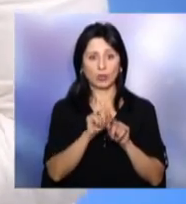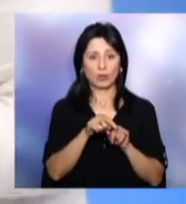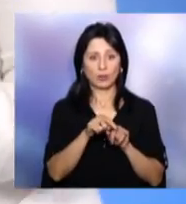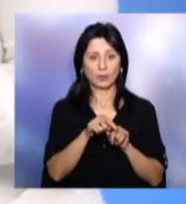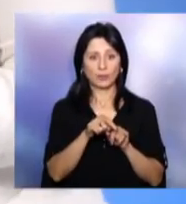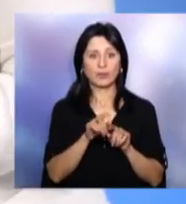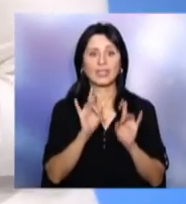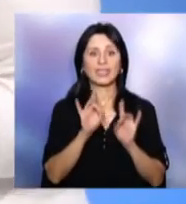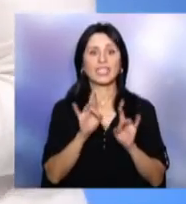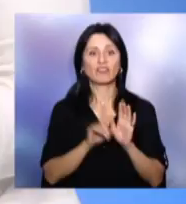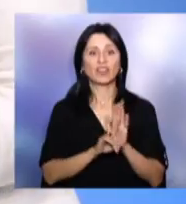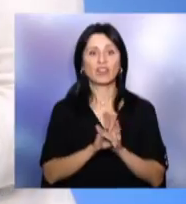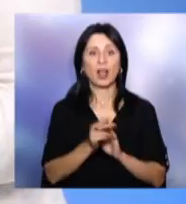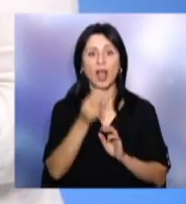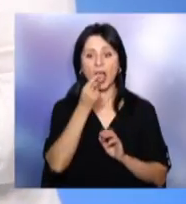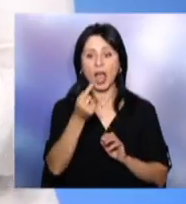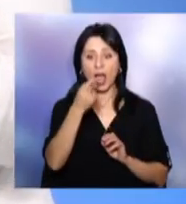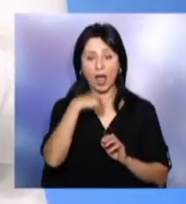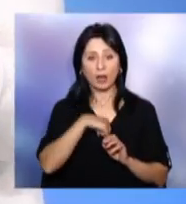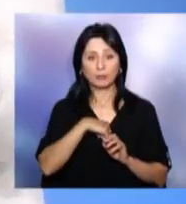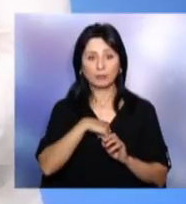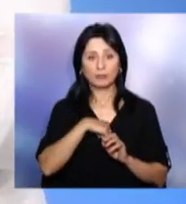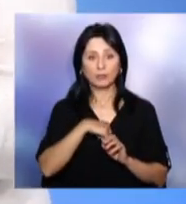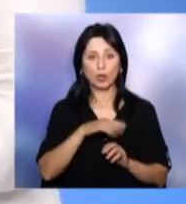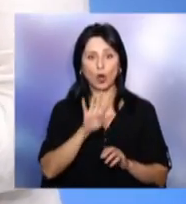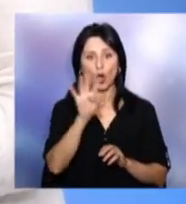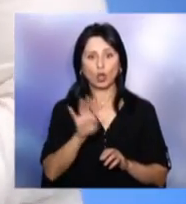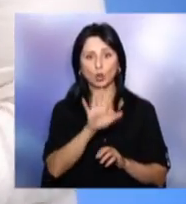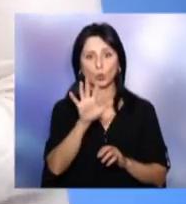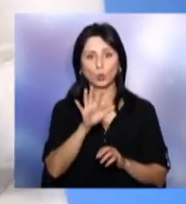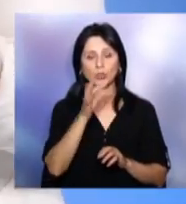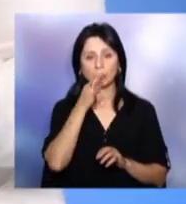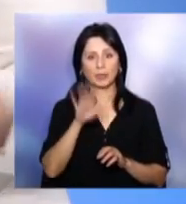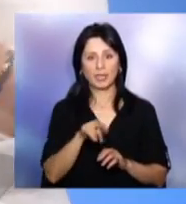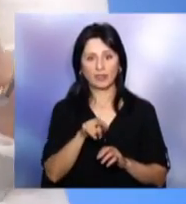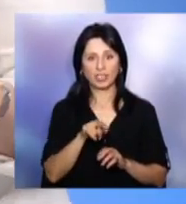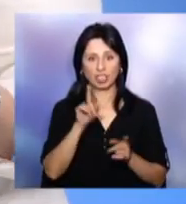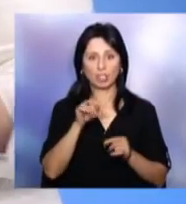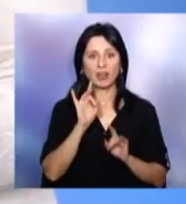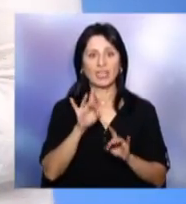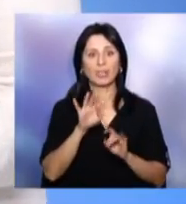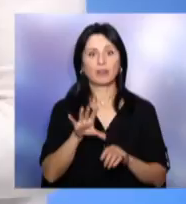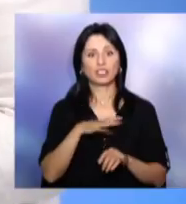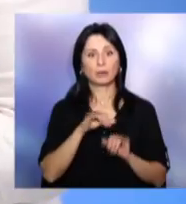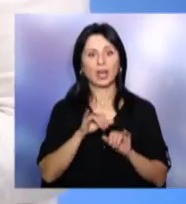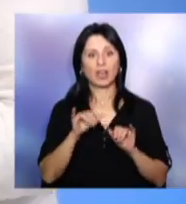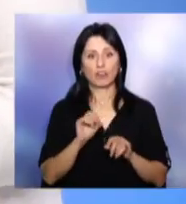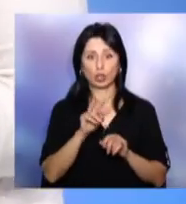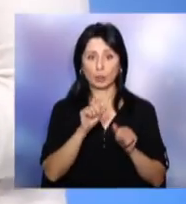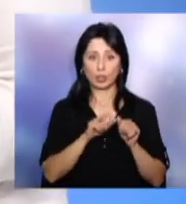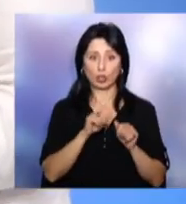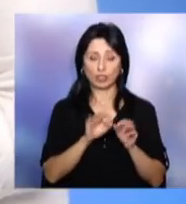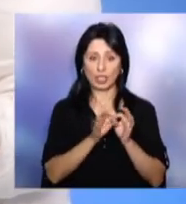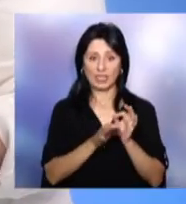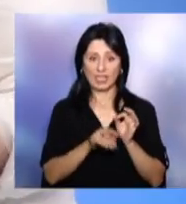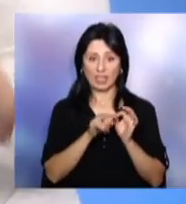მაშინ ტკივილი იწყება საკვების მიღებიდან 4-5 საათის მერე. შესაბამისად ტკივილი შეიძლება განვითარდეს 12 გოჯა